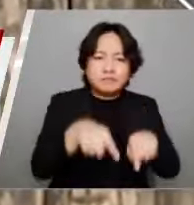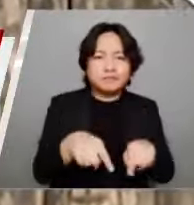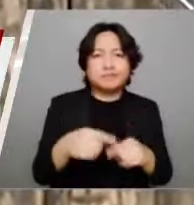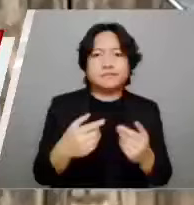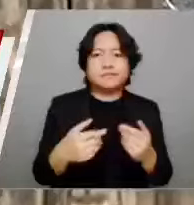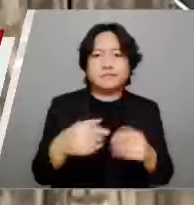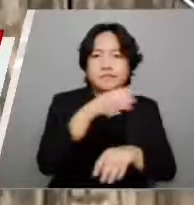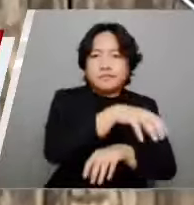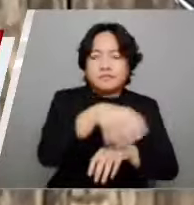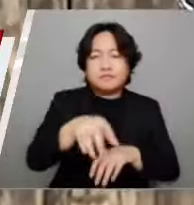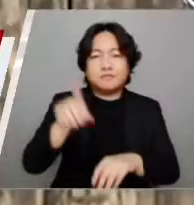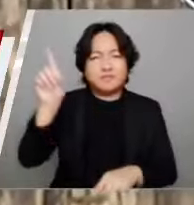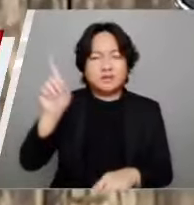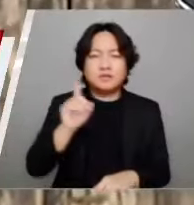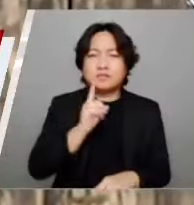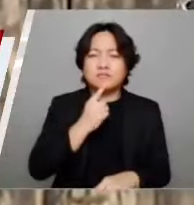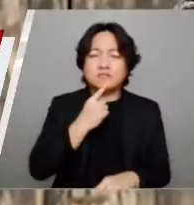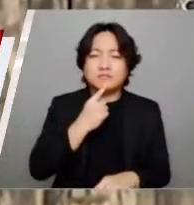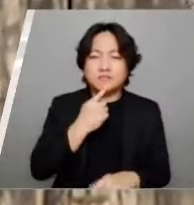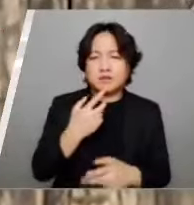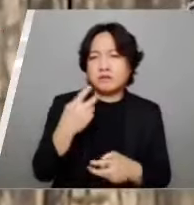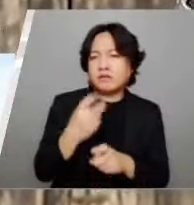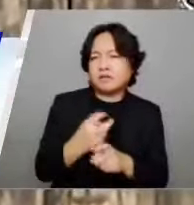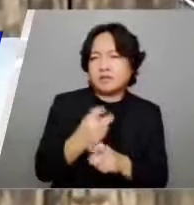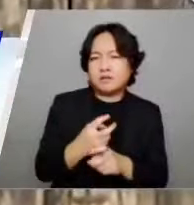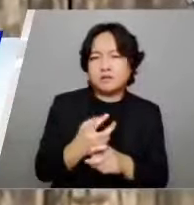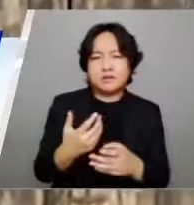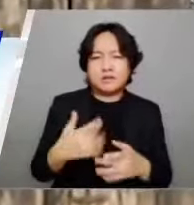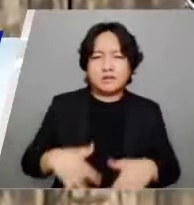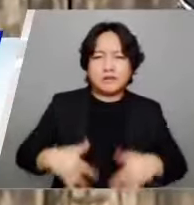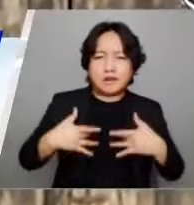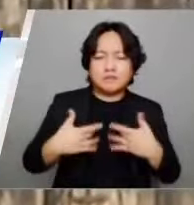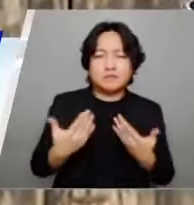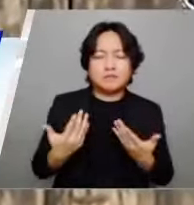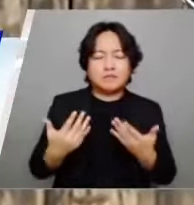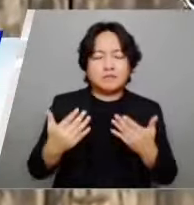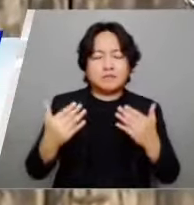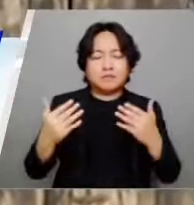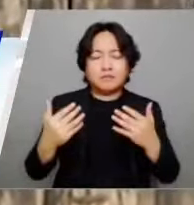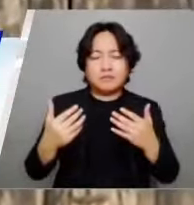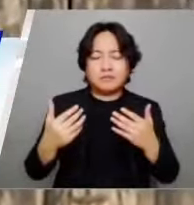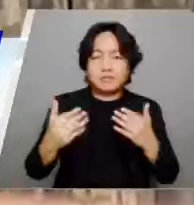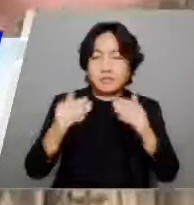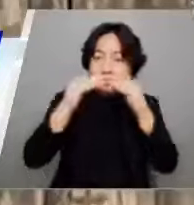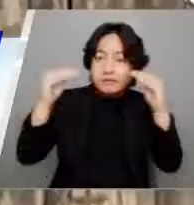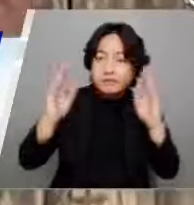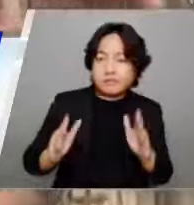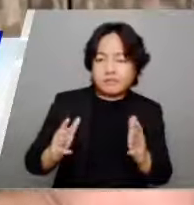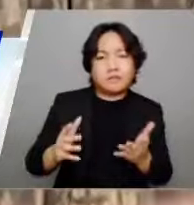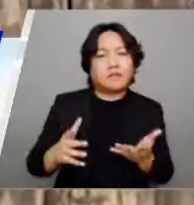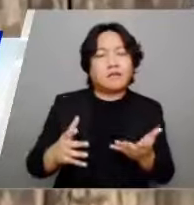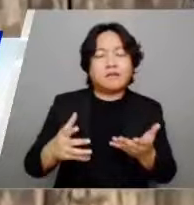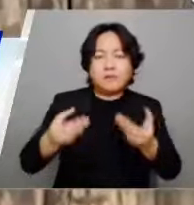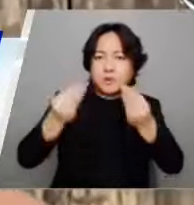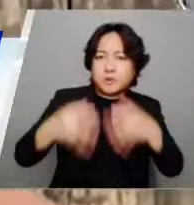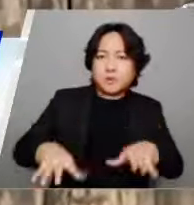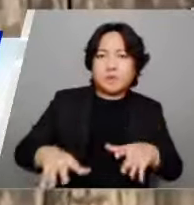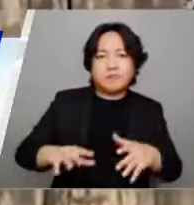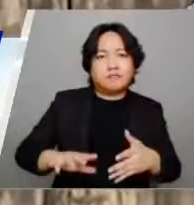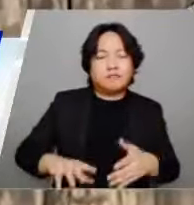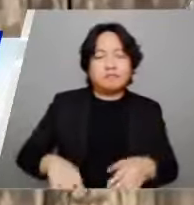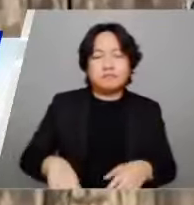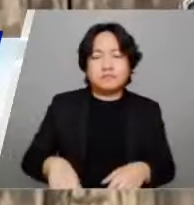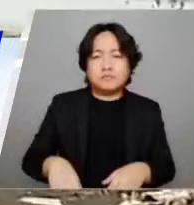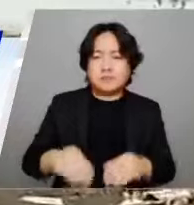Kasi wala po kaming maano na na babalikan ng bahay. Kasi hindi naman po pwedeng tirahan to kasi buo po yung loob niya pero yung ilalim po